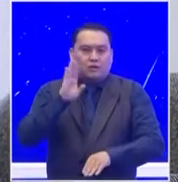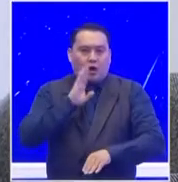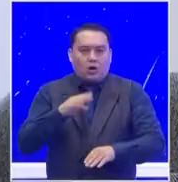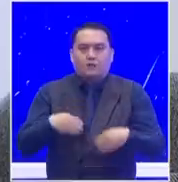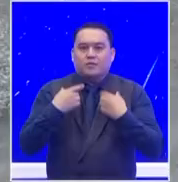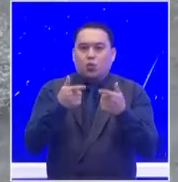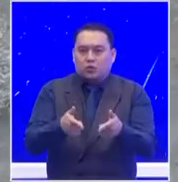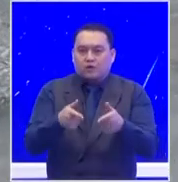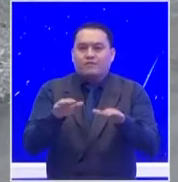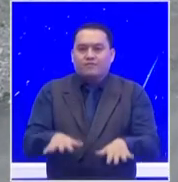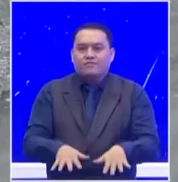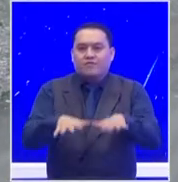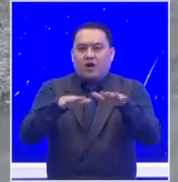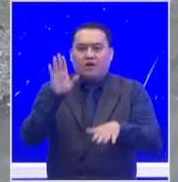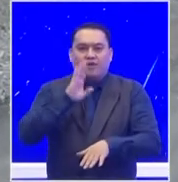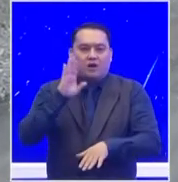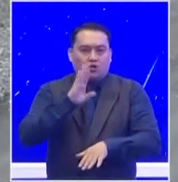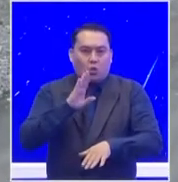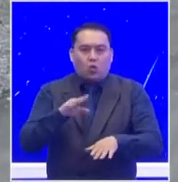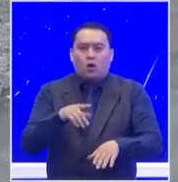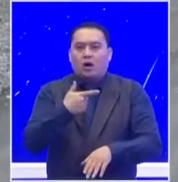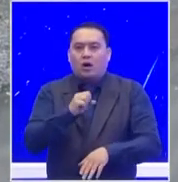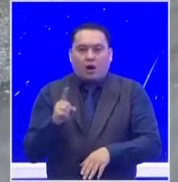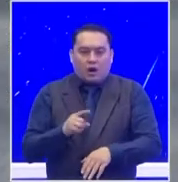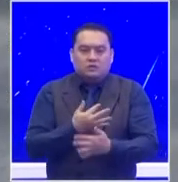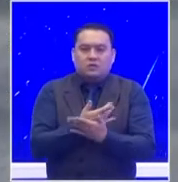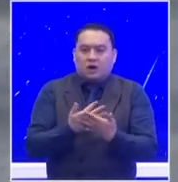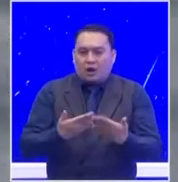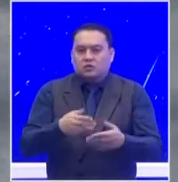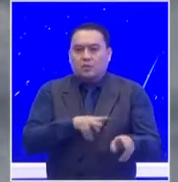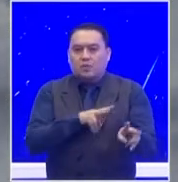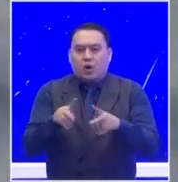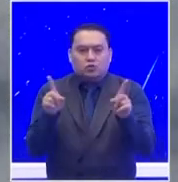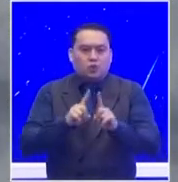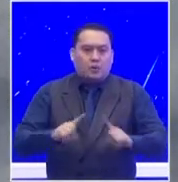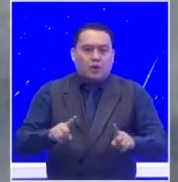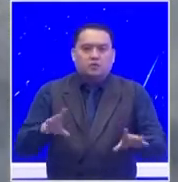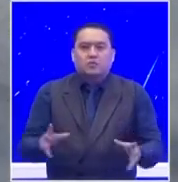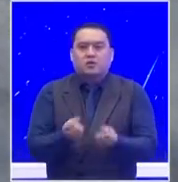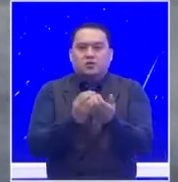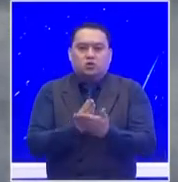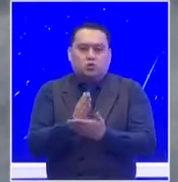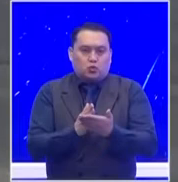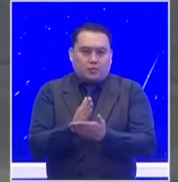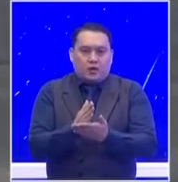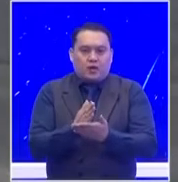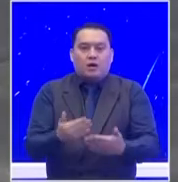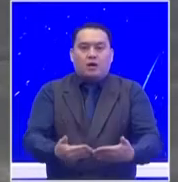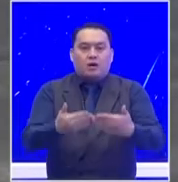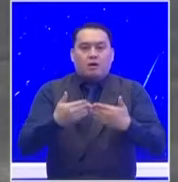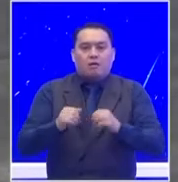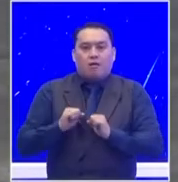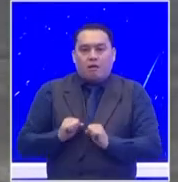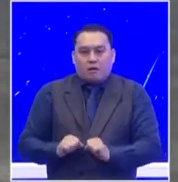угрозой затопления, пожары и случаи отравления угарным газом также находятся под особым контролем службы ЧС. Во избежание